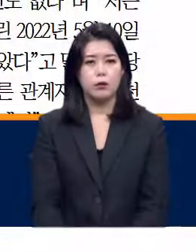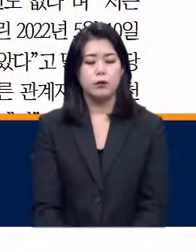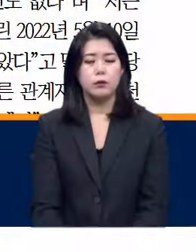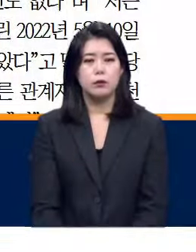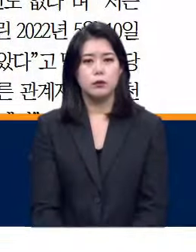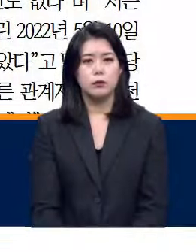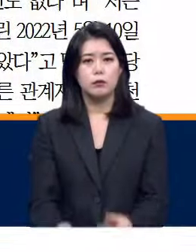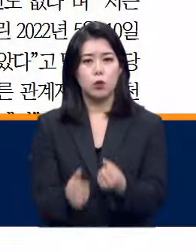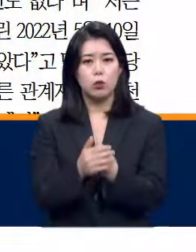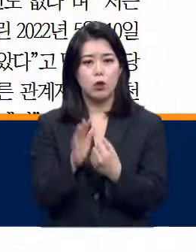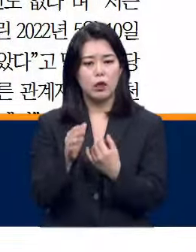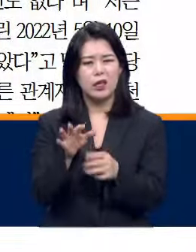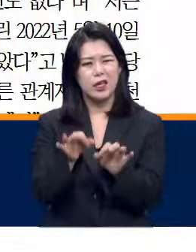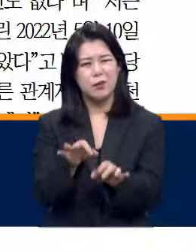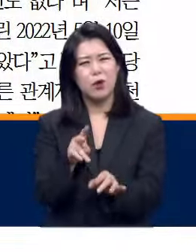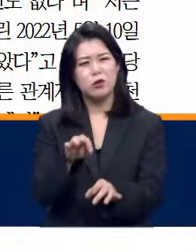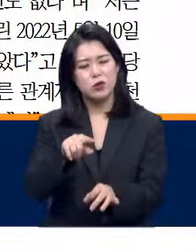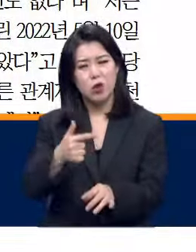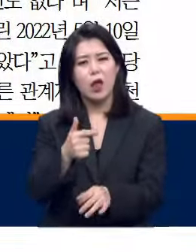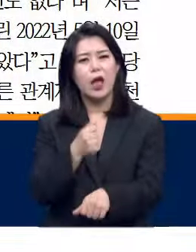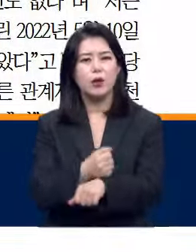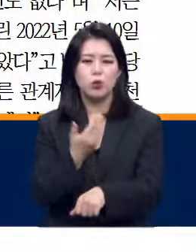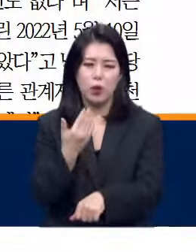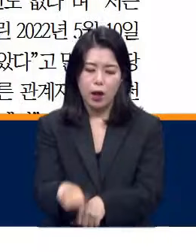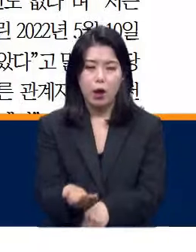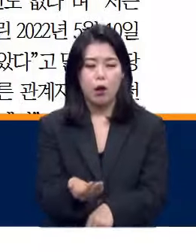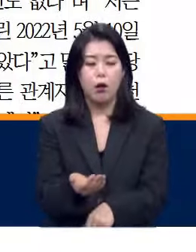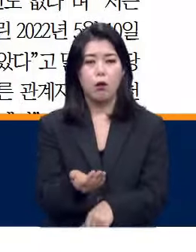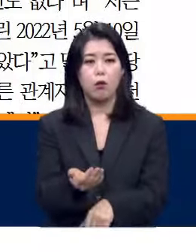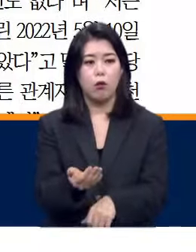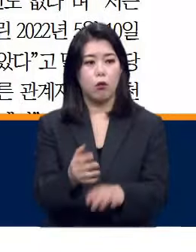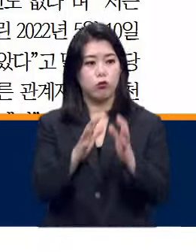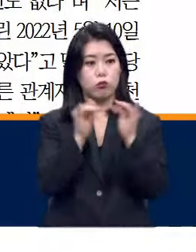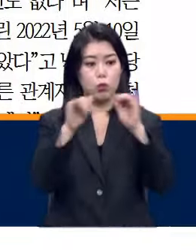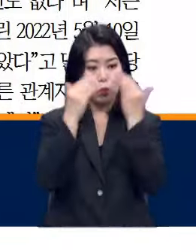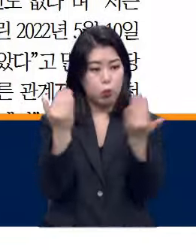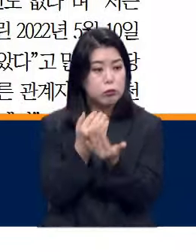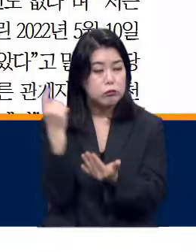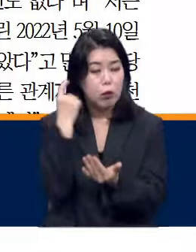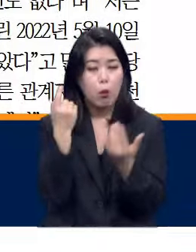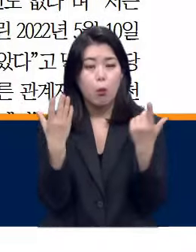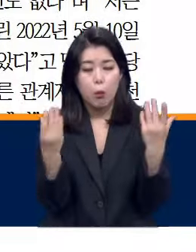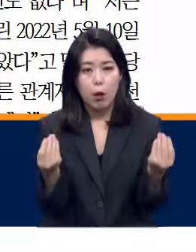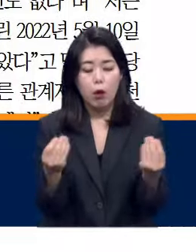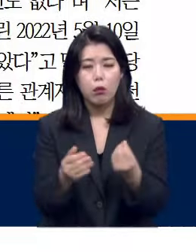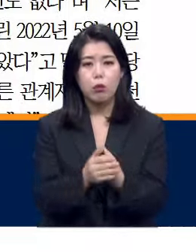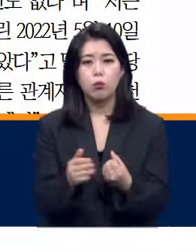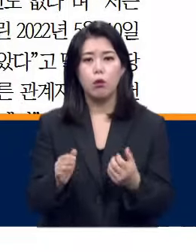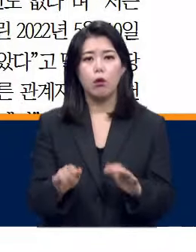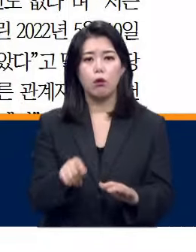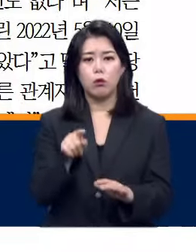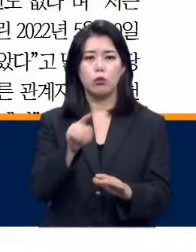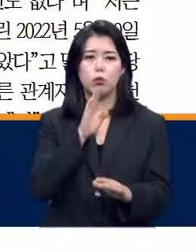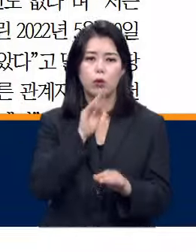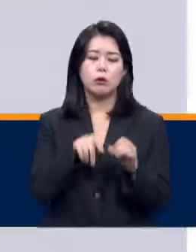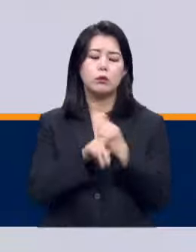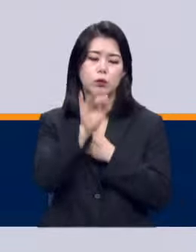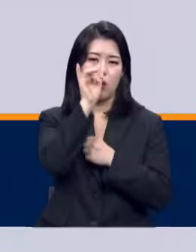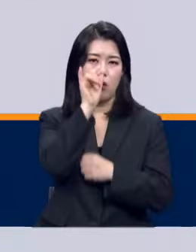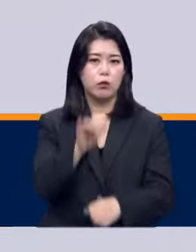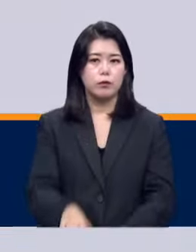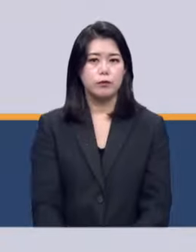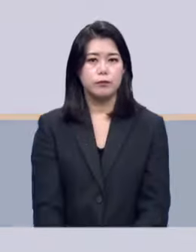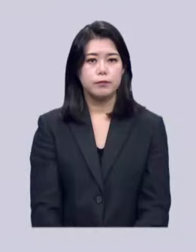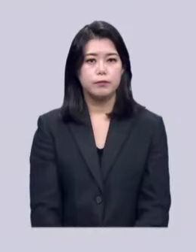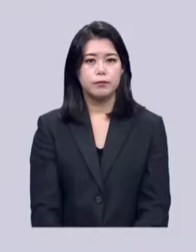말하면서 김영선님 해 줘라고 했다라는 이야기를 국민들이 다 들으신 상황이거든요 이것 자체로도 굉장히 큰 의미가 있다고 저는